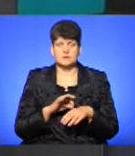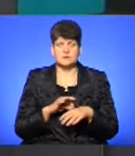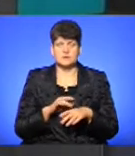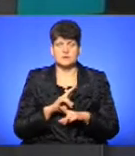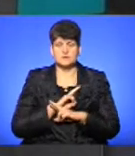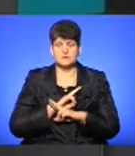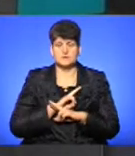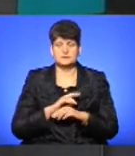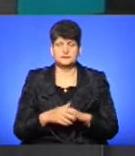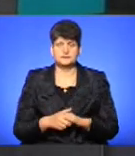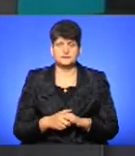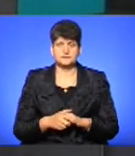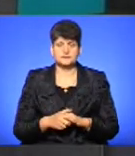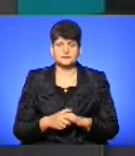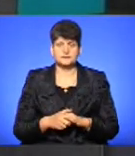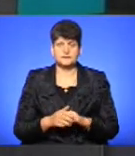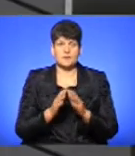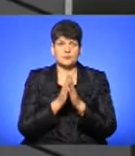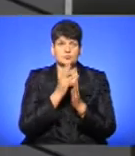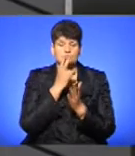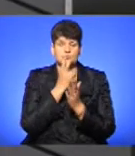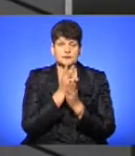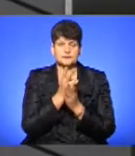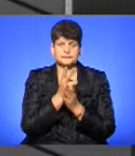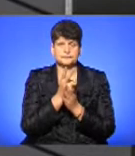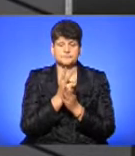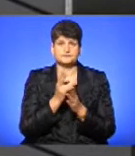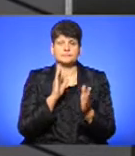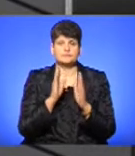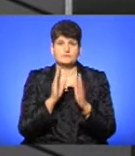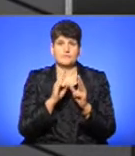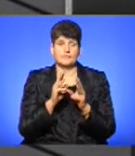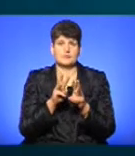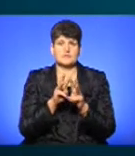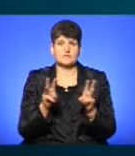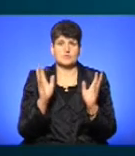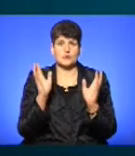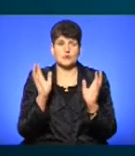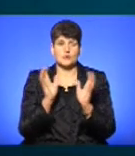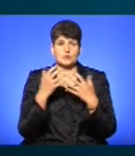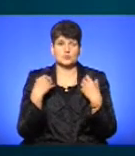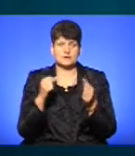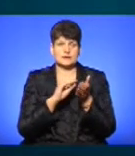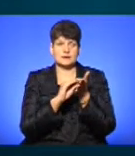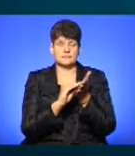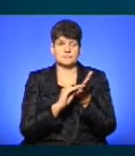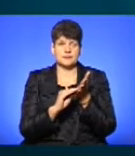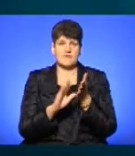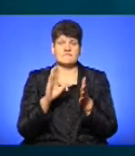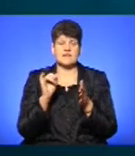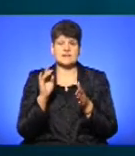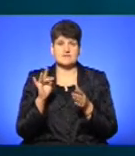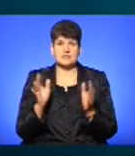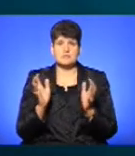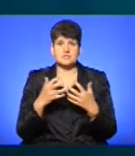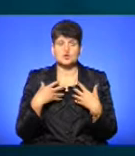летально. Власне, прошу показати зображення сторінки у Фейсбуці Міністерства охорони здоров'я, де зазначили, що вакцинування береже не лише